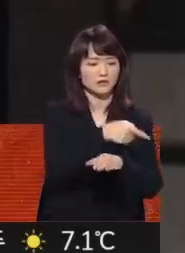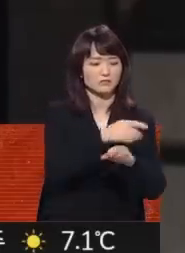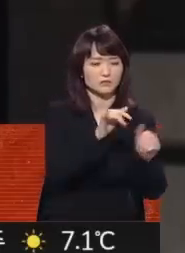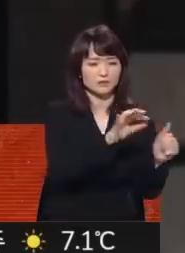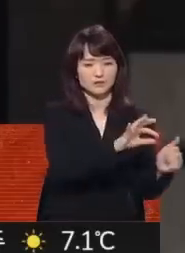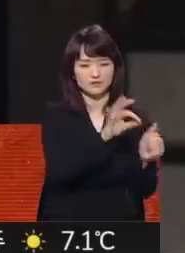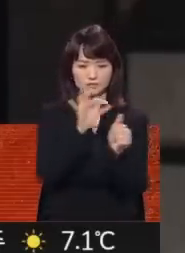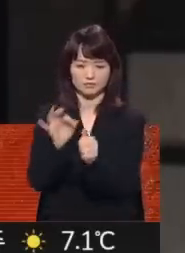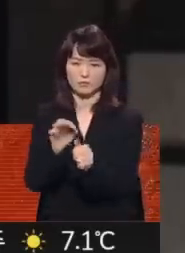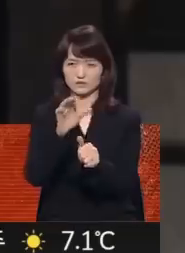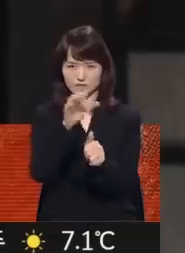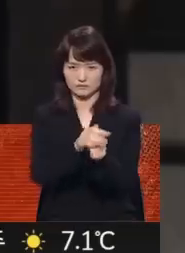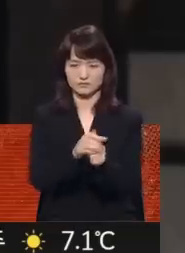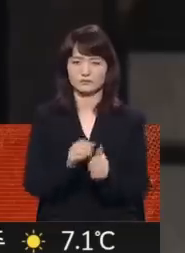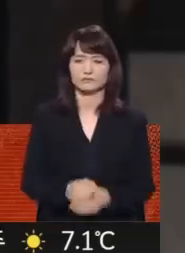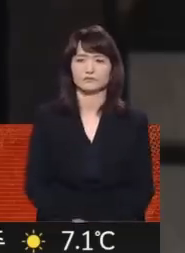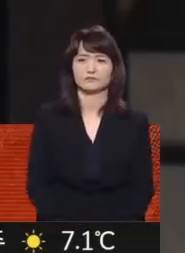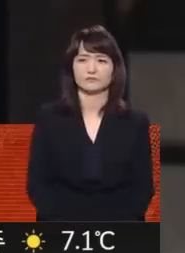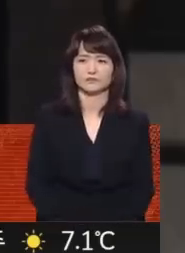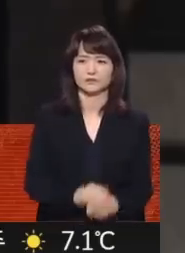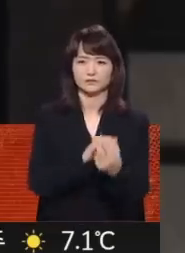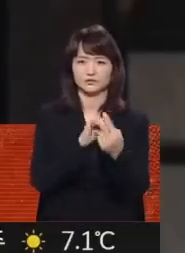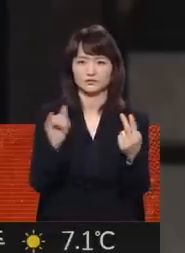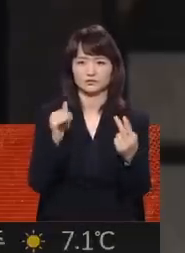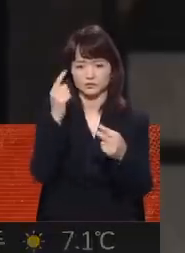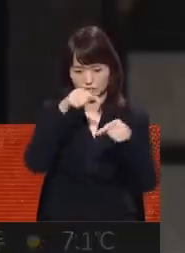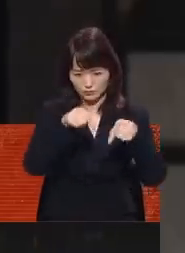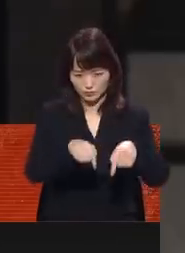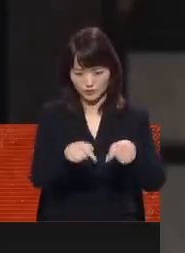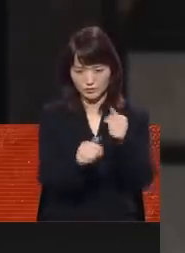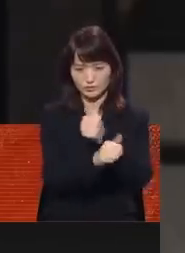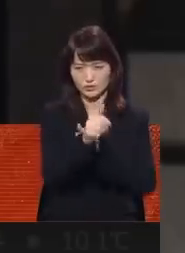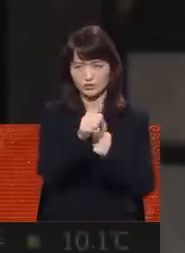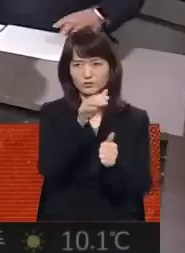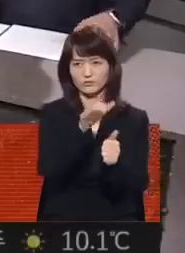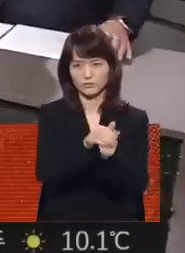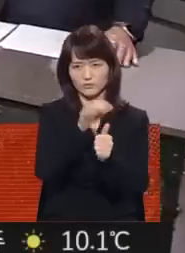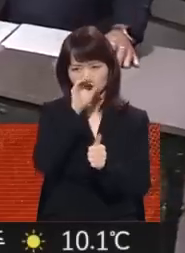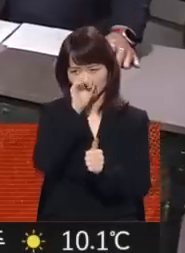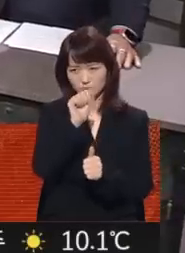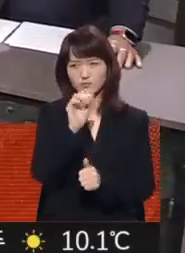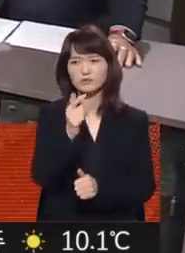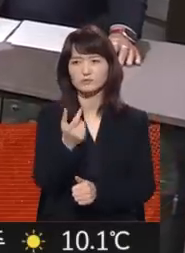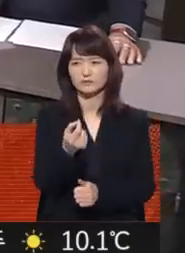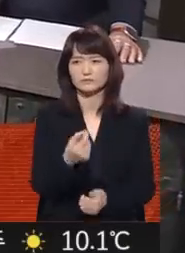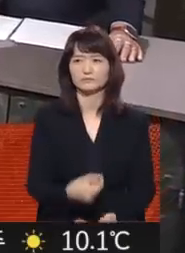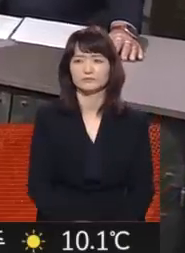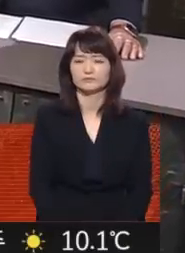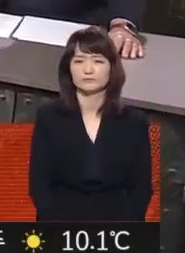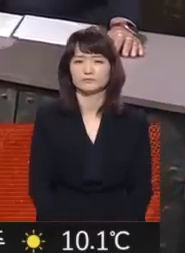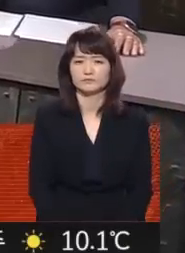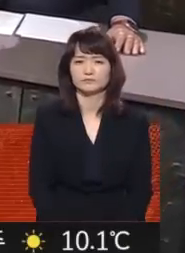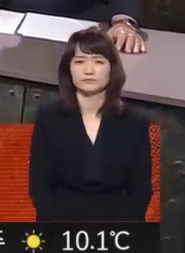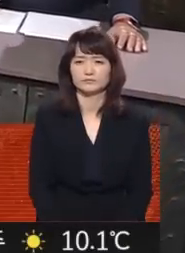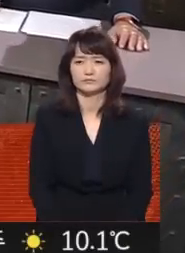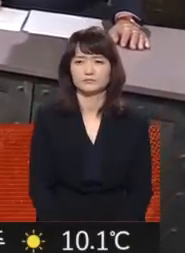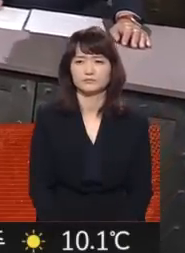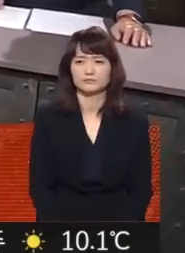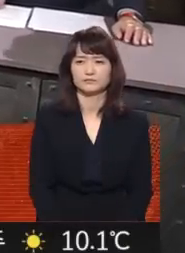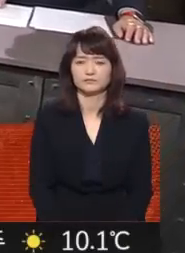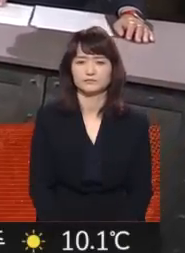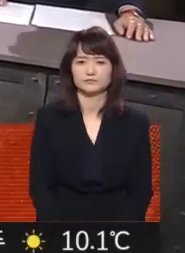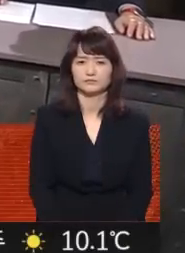변호사님이라든가 양 변호사님 박 변호사님 쓰게 됩니다 아니 저는 아까 그 뭐야 박지훈 변호사님 설명 중에 더